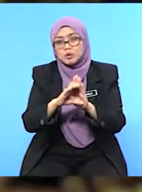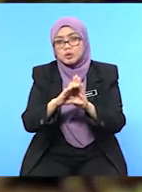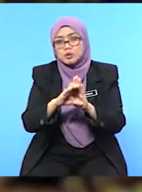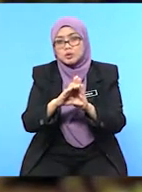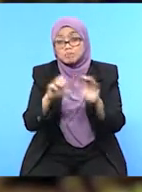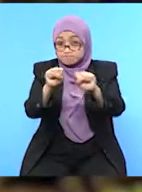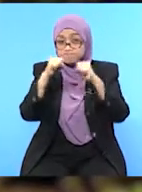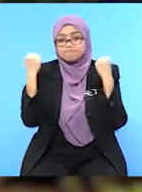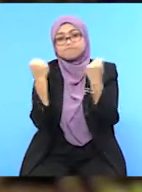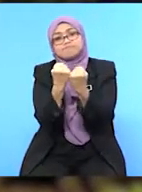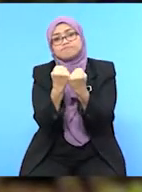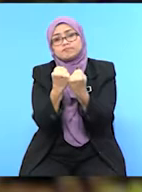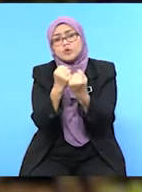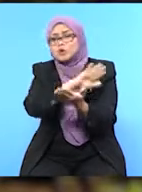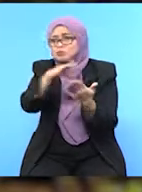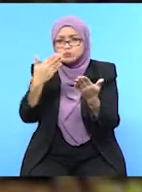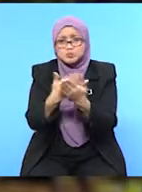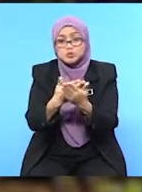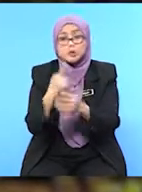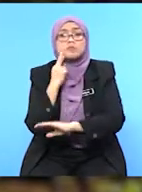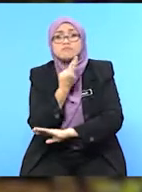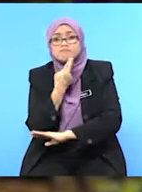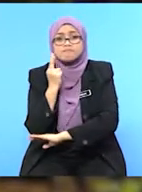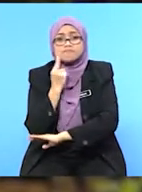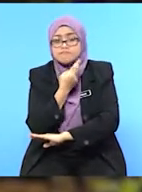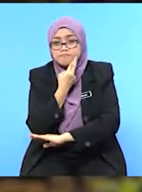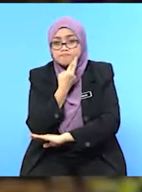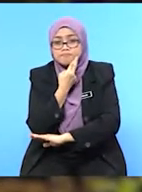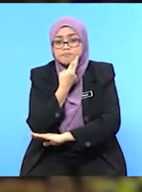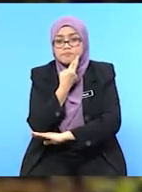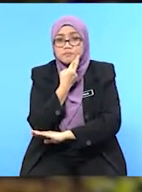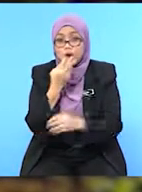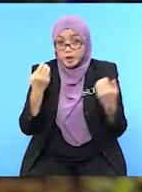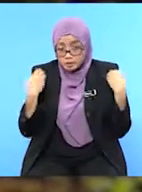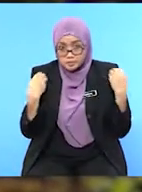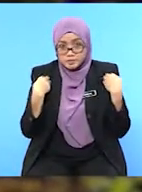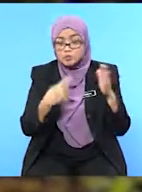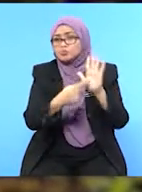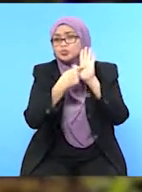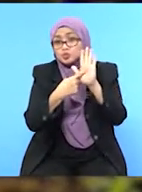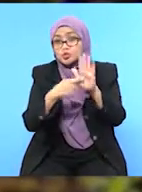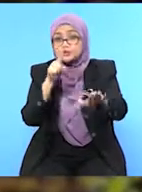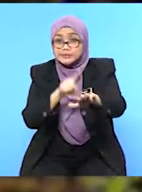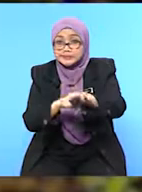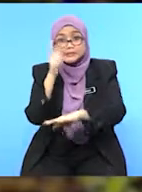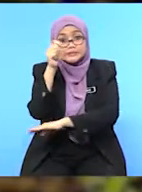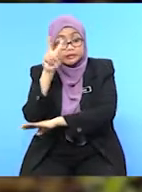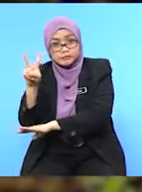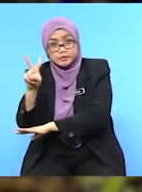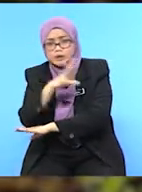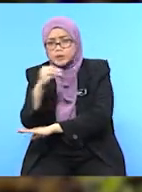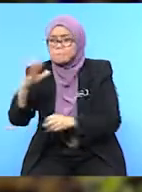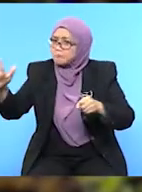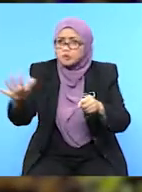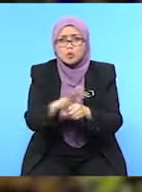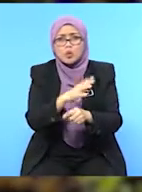pasti stadium ataupun restoran-restoran yang menayangkan perawannya is jadi langsung akan penuh dengan